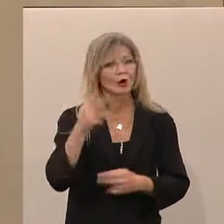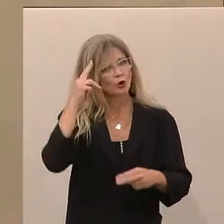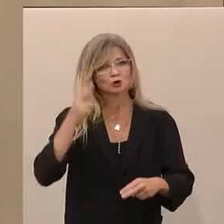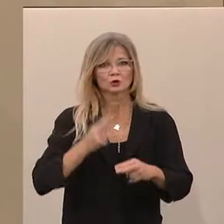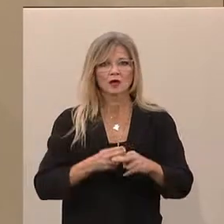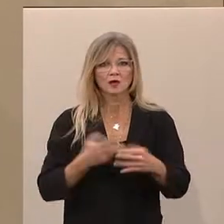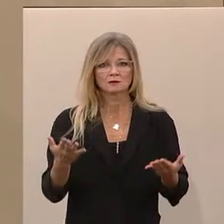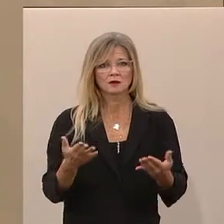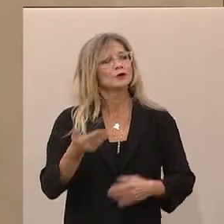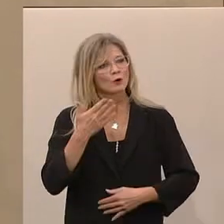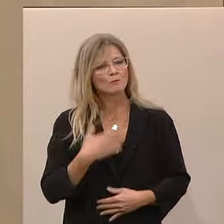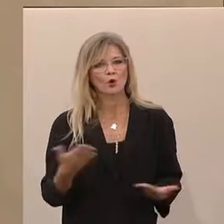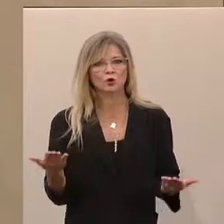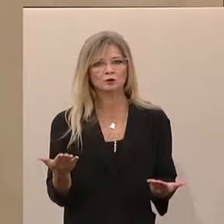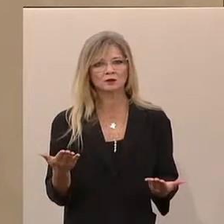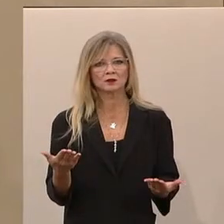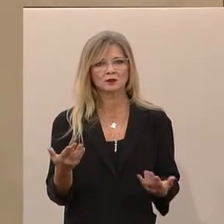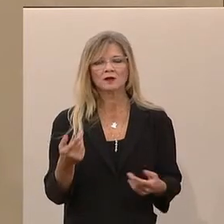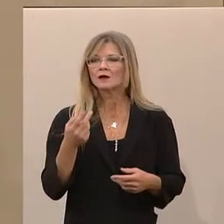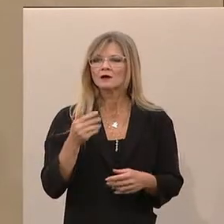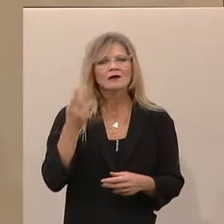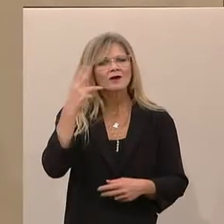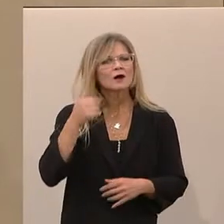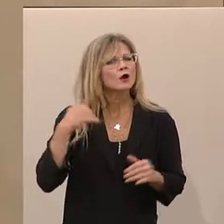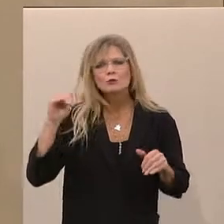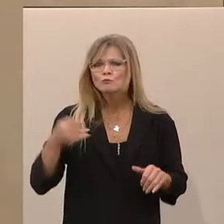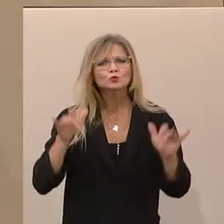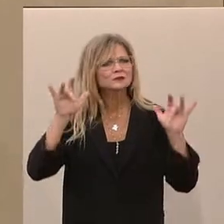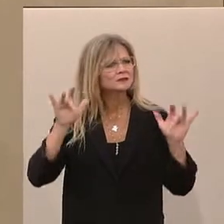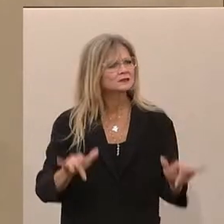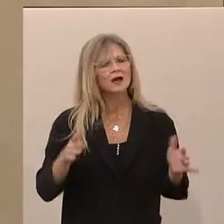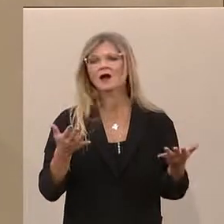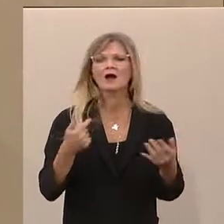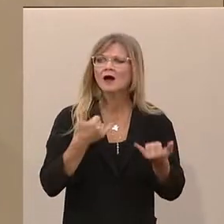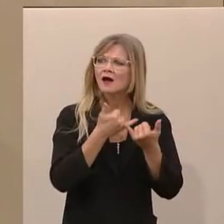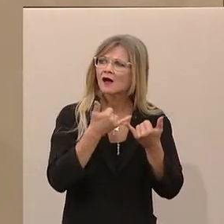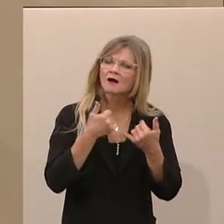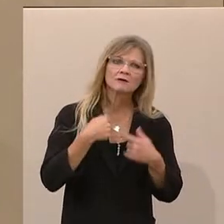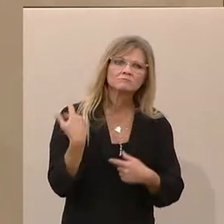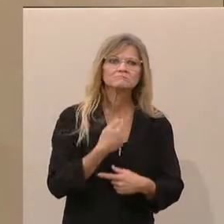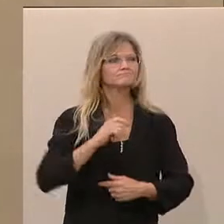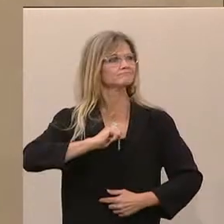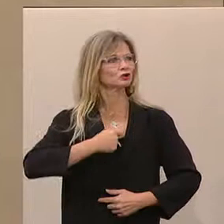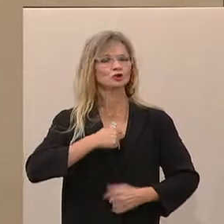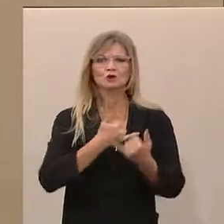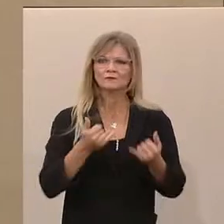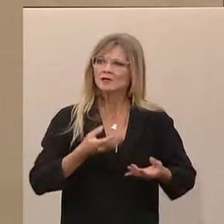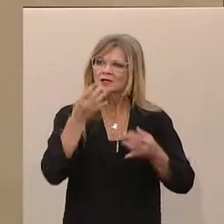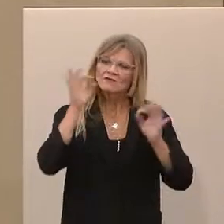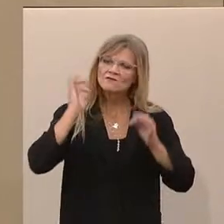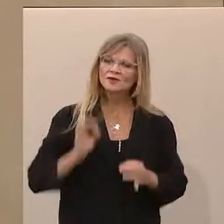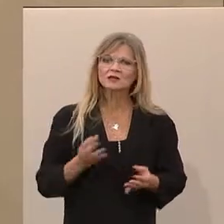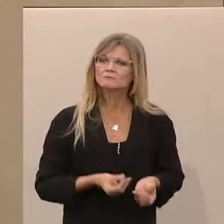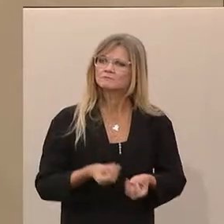muss auch unser Auftrag sein, zu vermitteln und Frieden zu stiften. Und an dieser Stelle möchte ich gern Friedrich Schiller